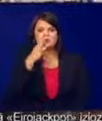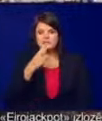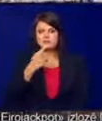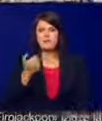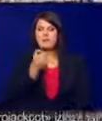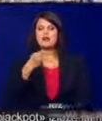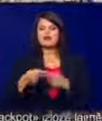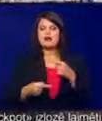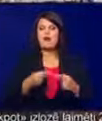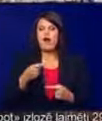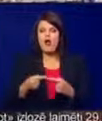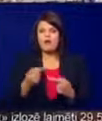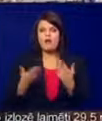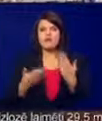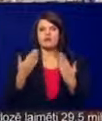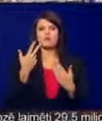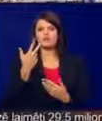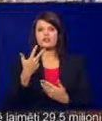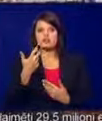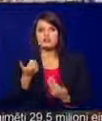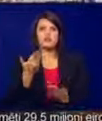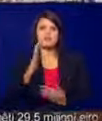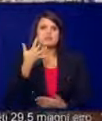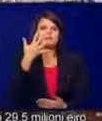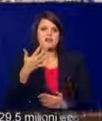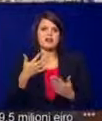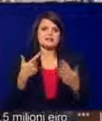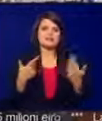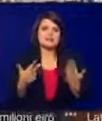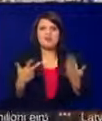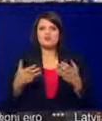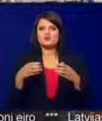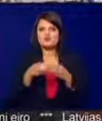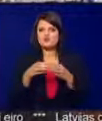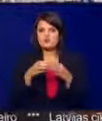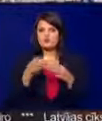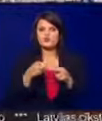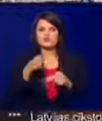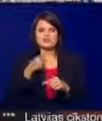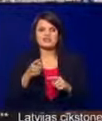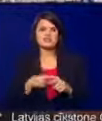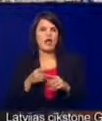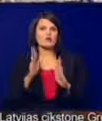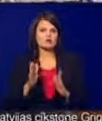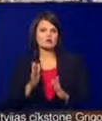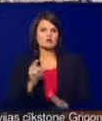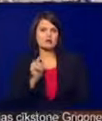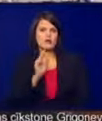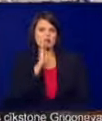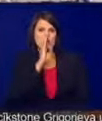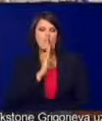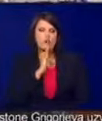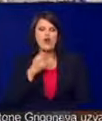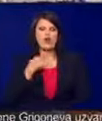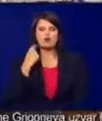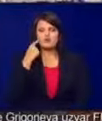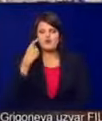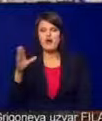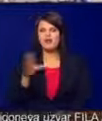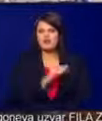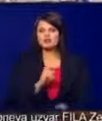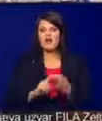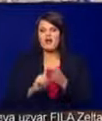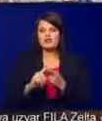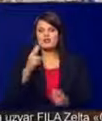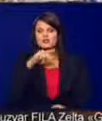mums varbūt ne trīs grupas izies, 5, 7, 8, un tad jau tas cipariņš būs bišķi nopietnāks. Tā kā es teicu, viss ir atkarīgs no tā.